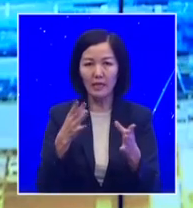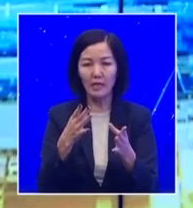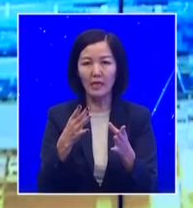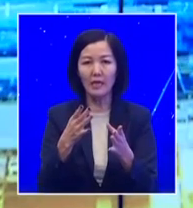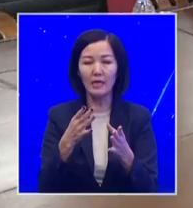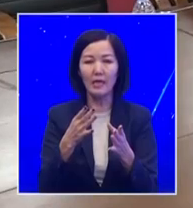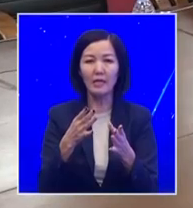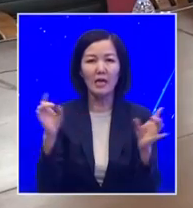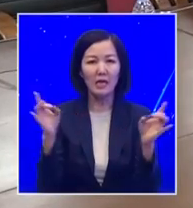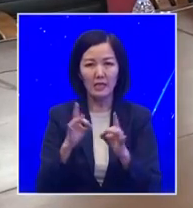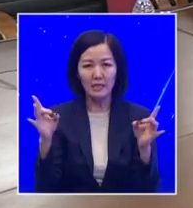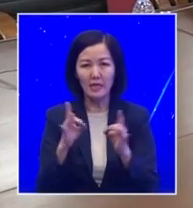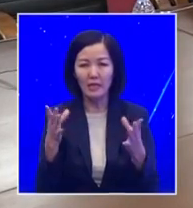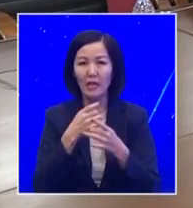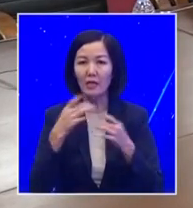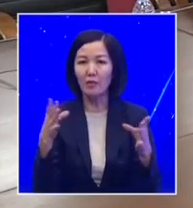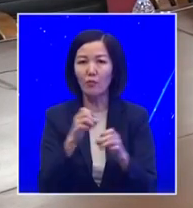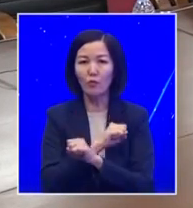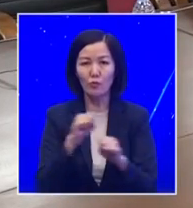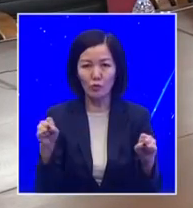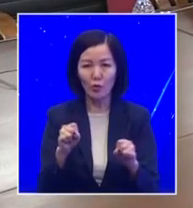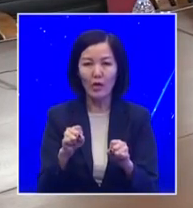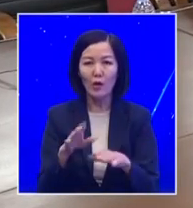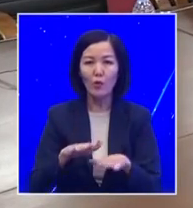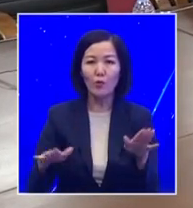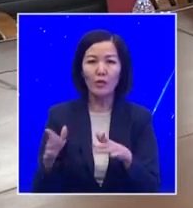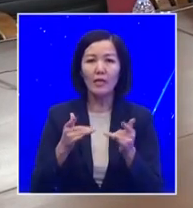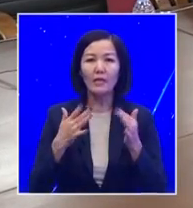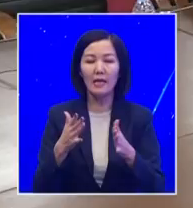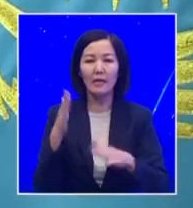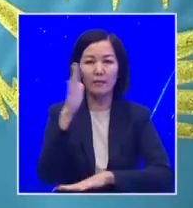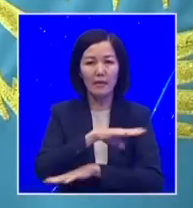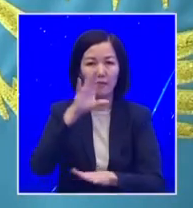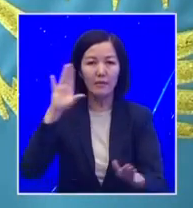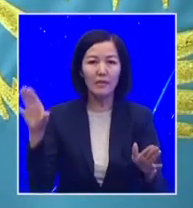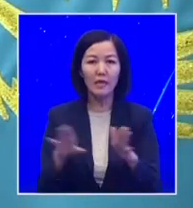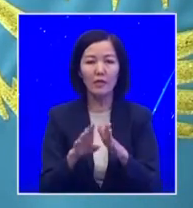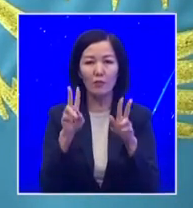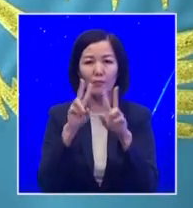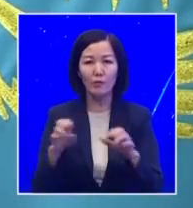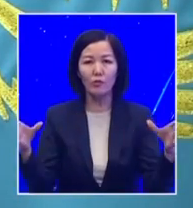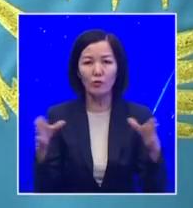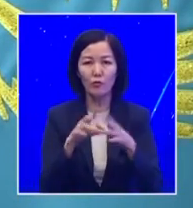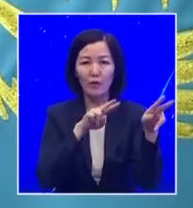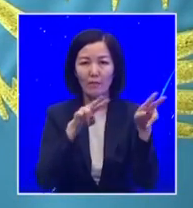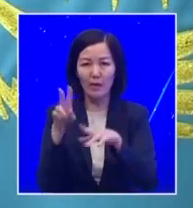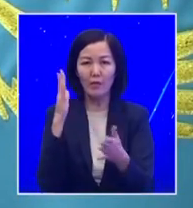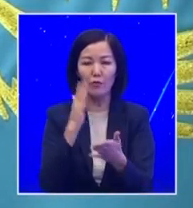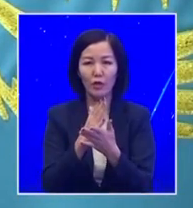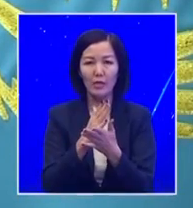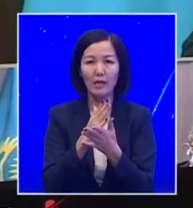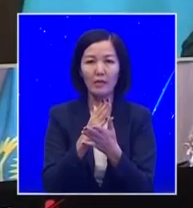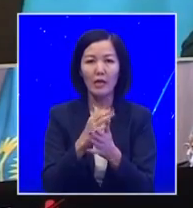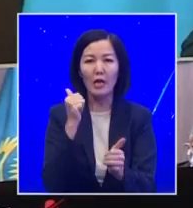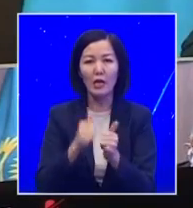мен мерекелік корпоративтердің де өтуіне рұқсат жоқ. Өңір-өңірлерде талап пен тәртіптің сақталуын мониторинг топтары бақылап